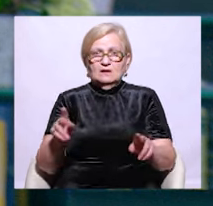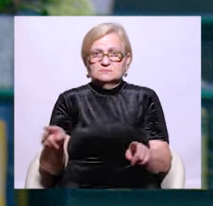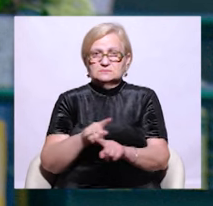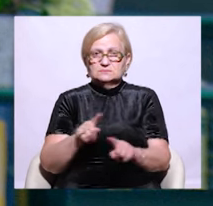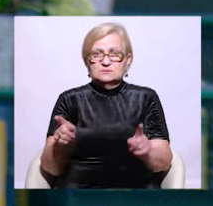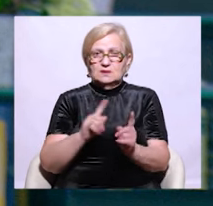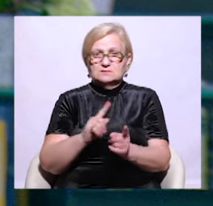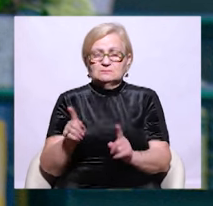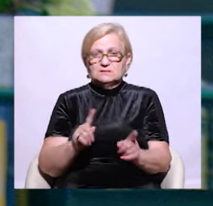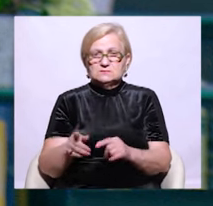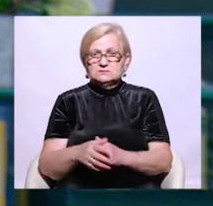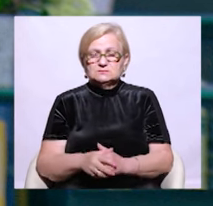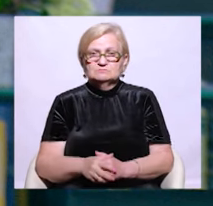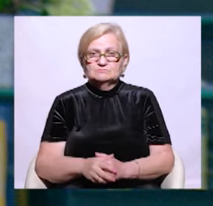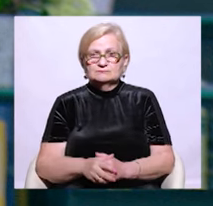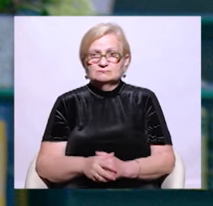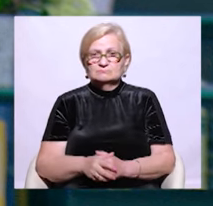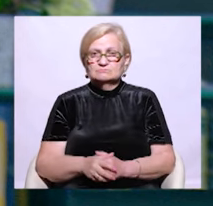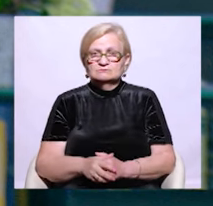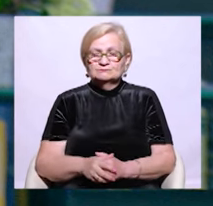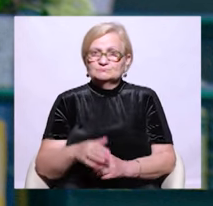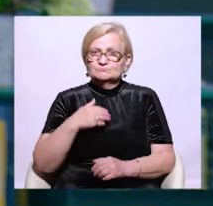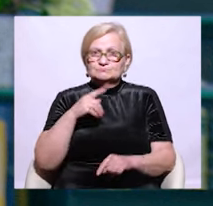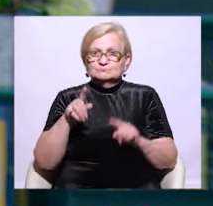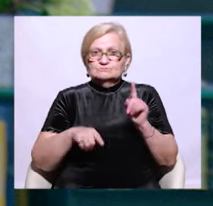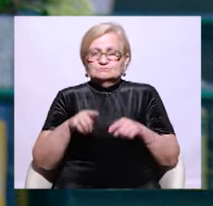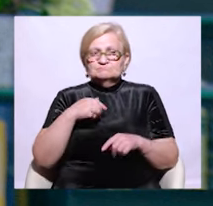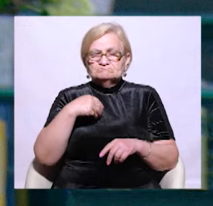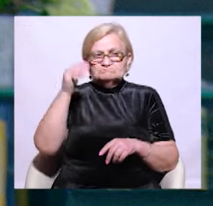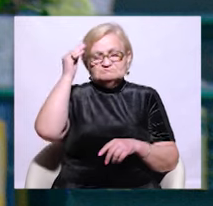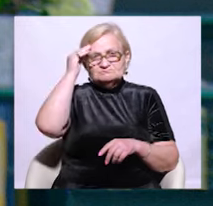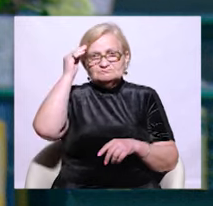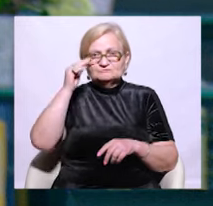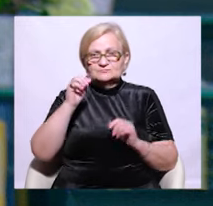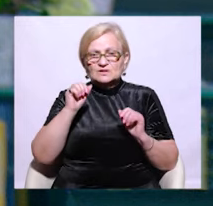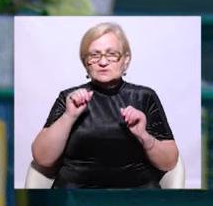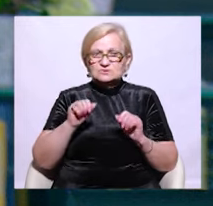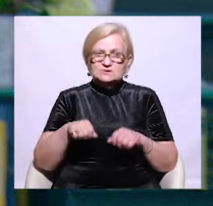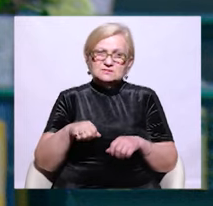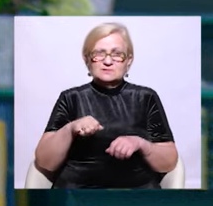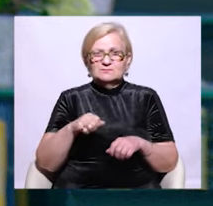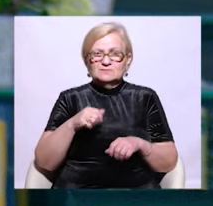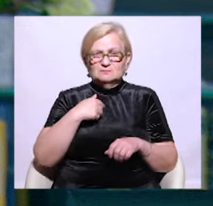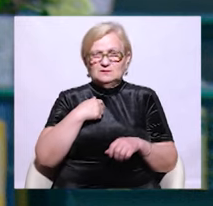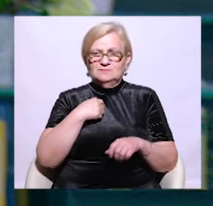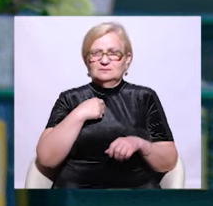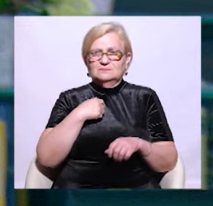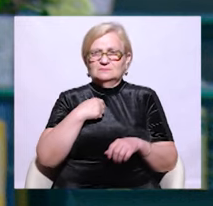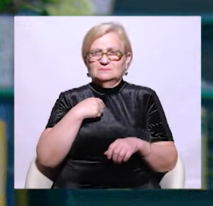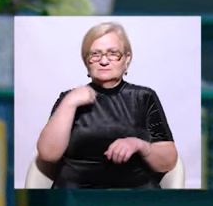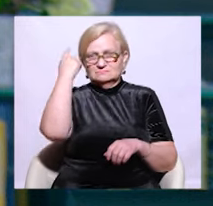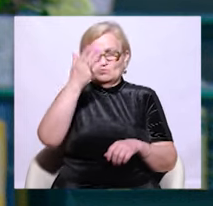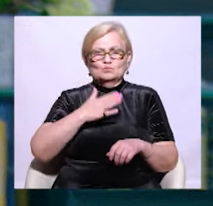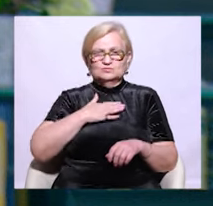იცით, ერთმანეთს. მე ხანდახალ მეჩვენება, რომ ეს შეიძლება სუბიექტურია, მაგრამ მაინც დავფიქრდეთ